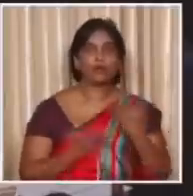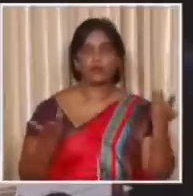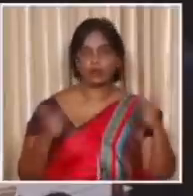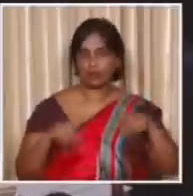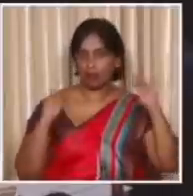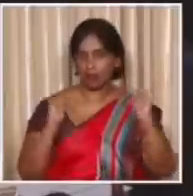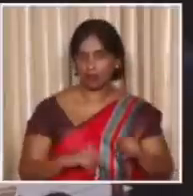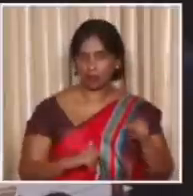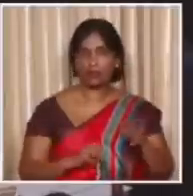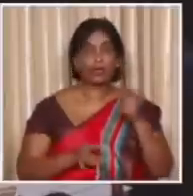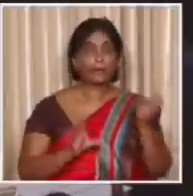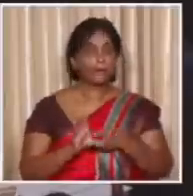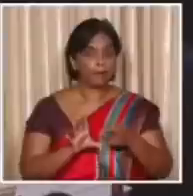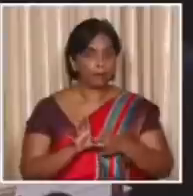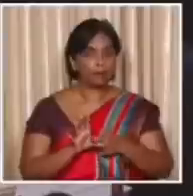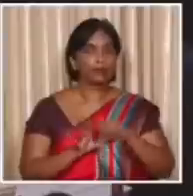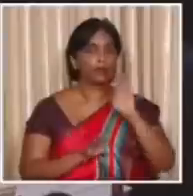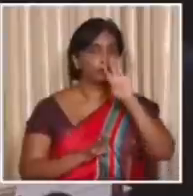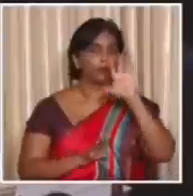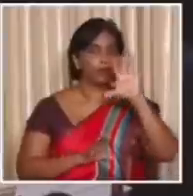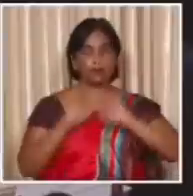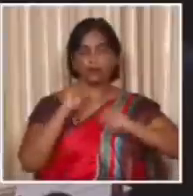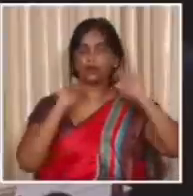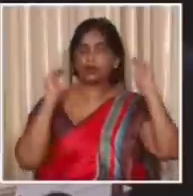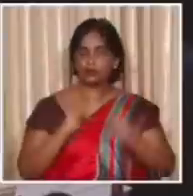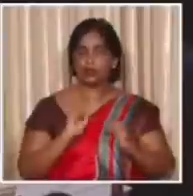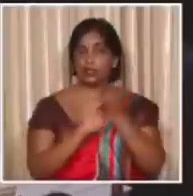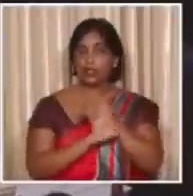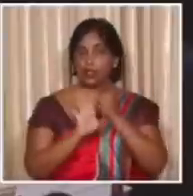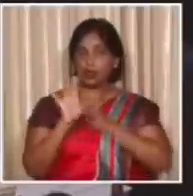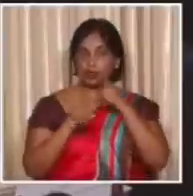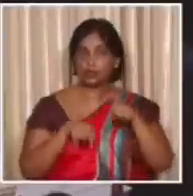තත්ත්වයක්. කිරිපිටි 45%කින්